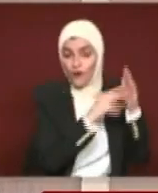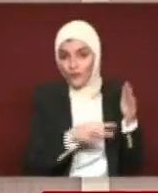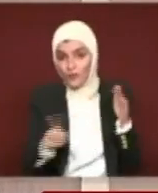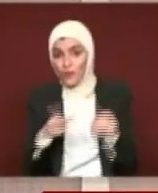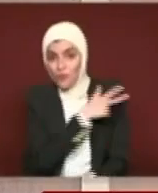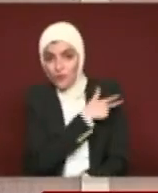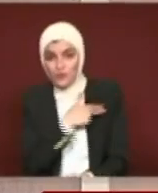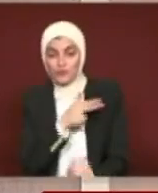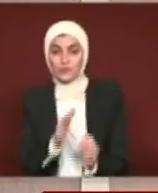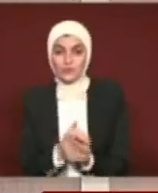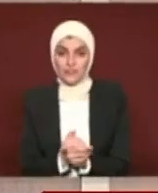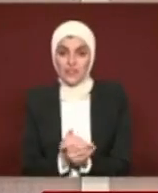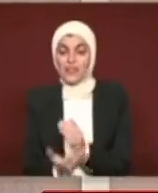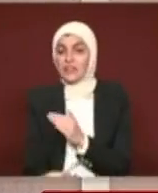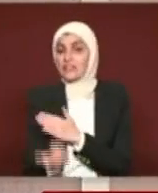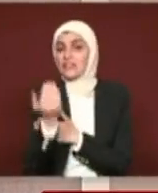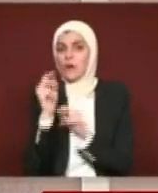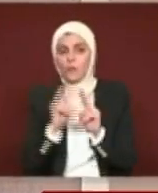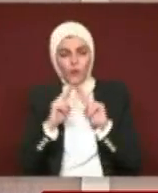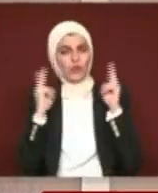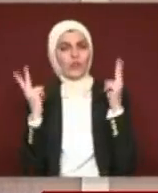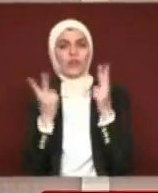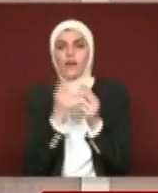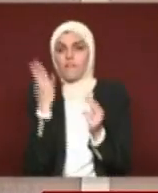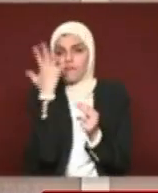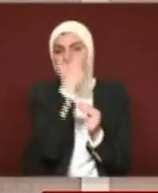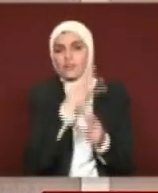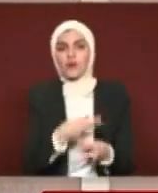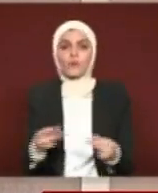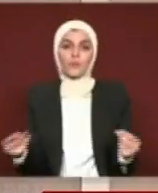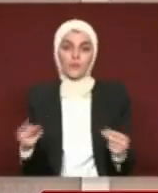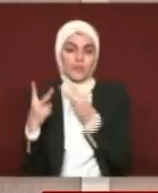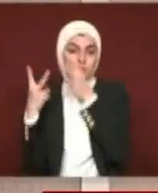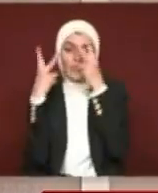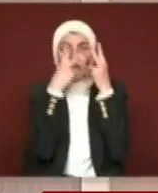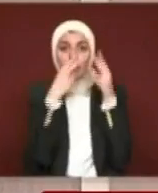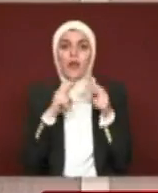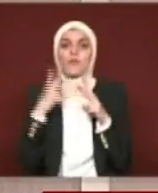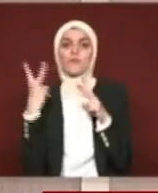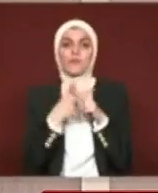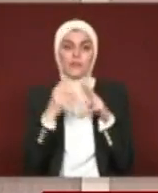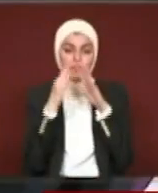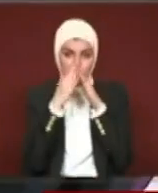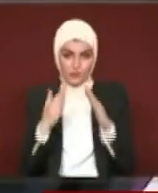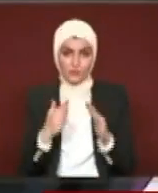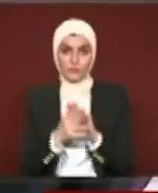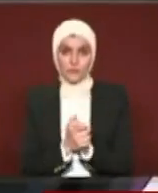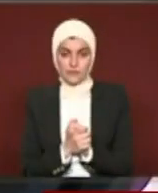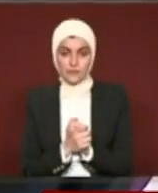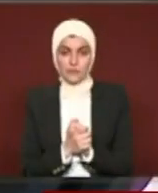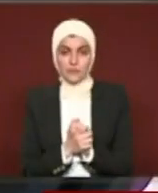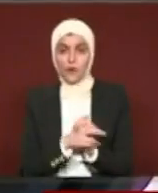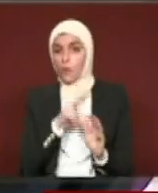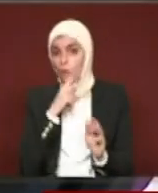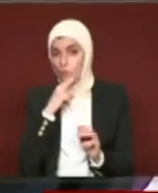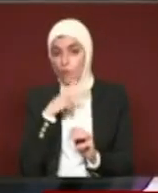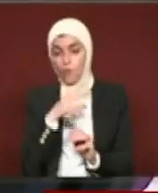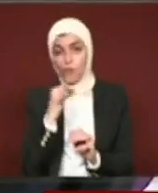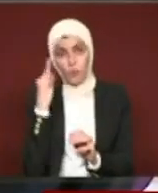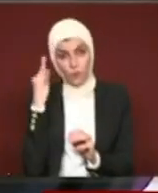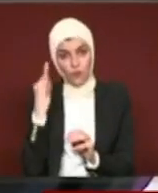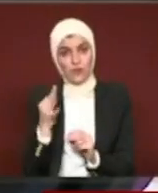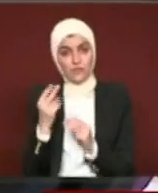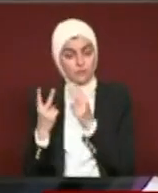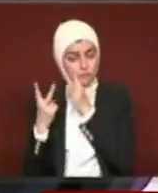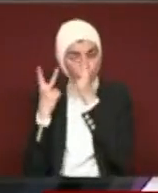تحمل كافة أوجه ما يتطلع إليه الشعب المصري، وإن لم يكن الحوار على قدر تطلعات